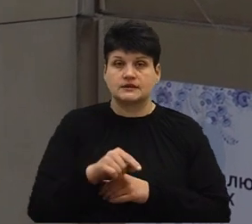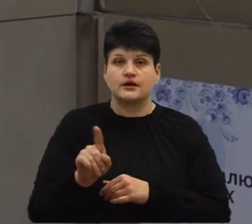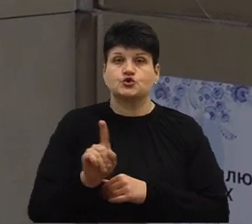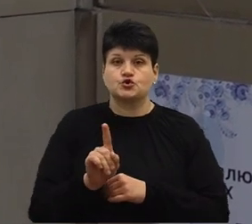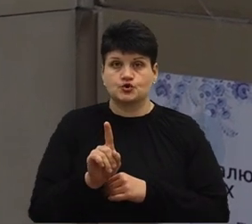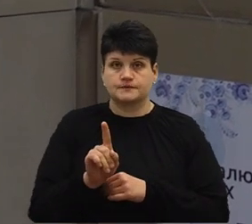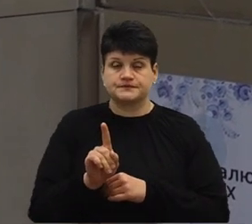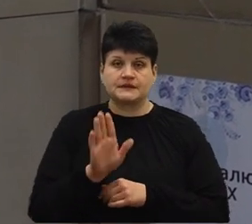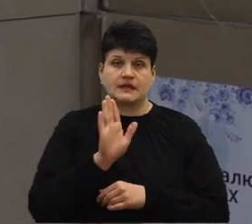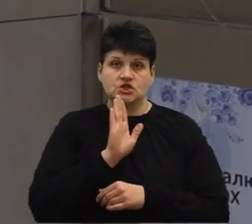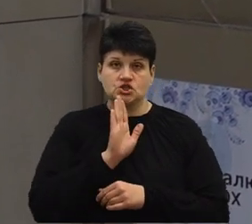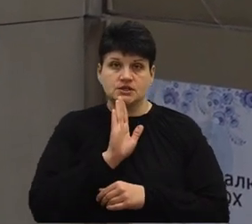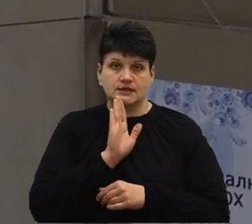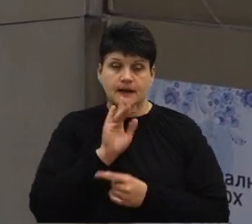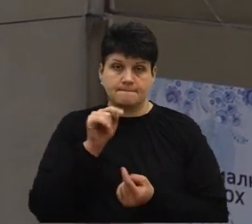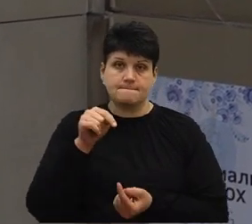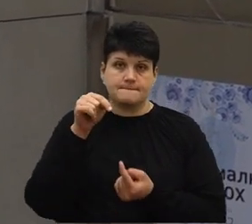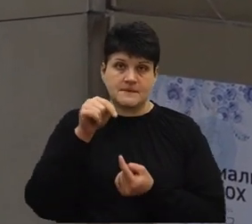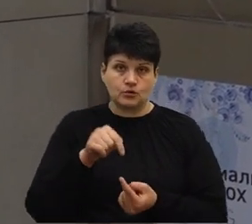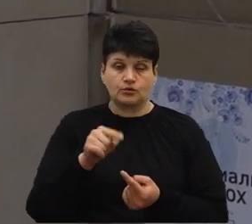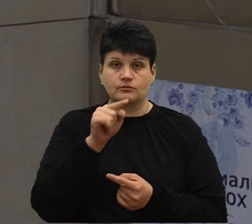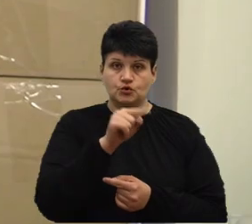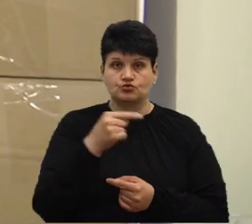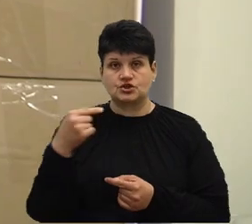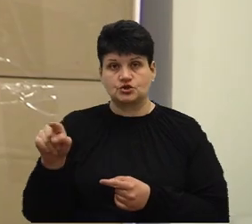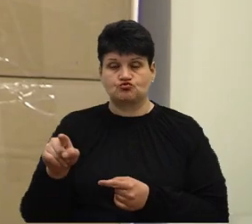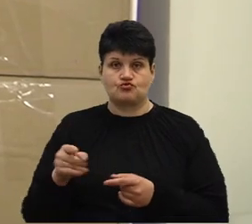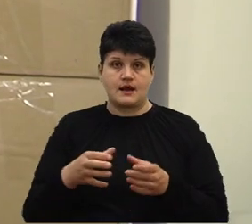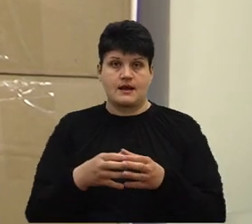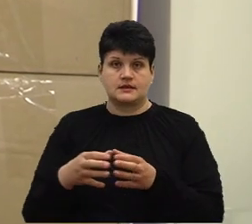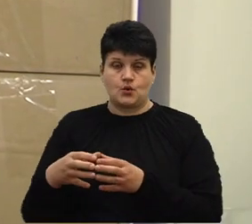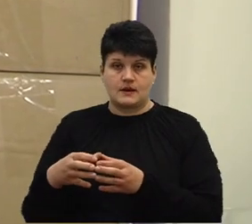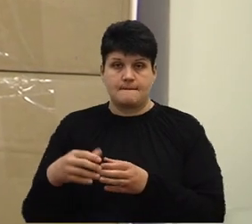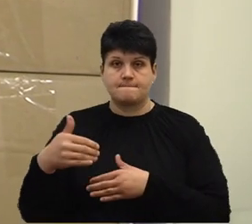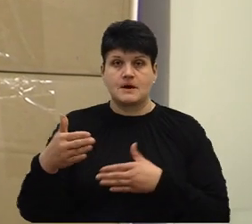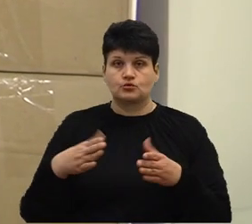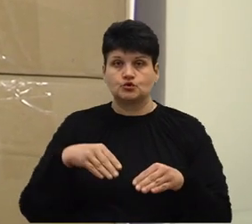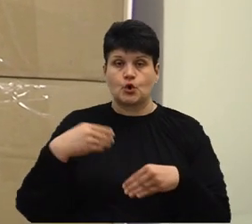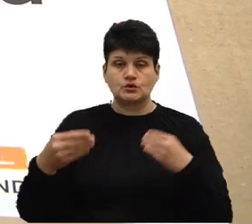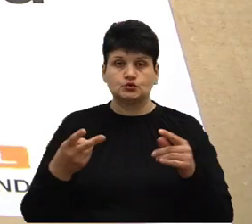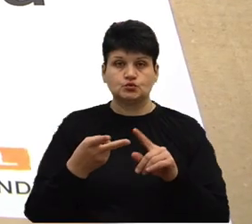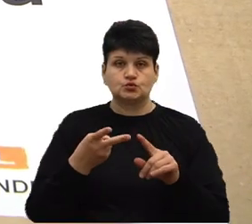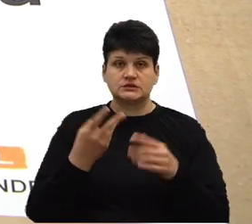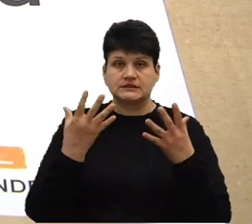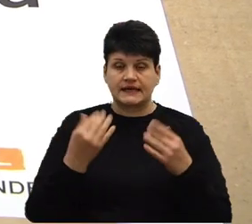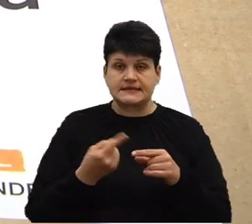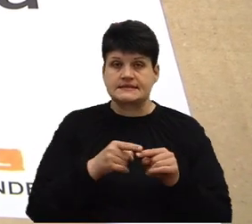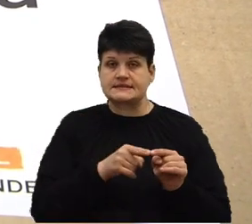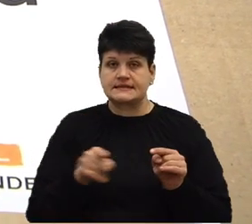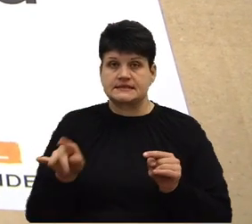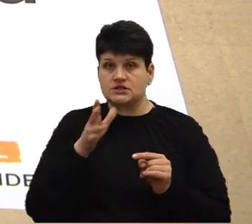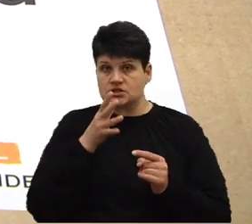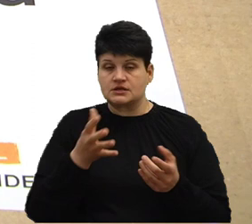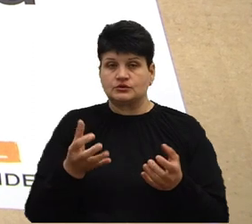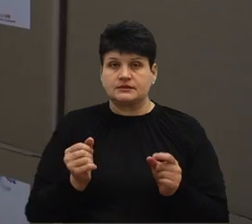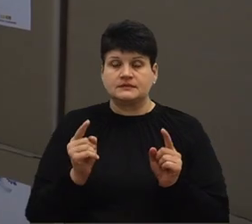жінка підходить під ту чи іншу категорію пакунки малюки роздають другий день за цей час їх отримали